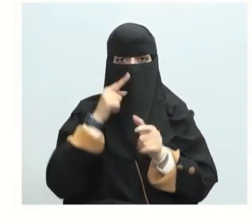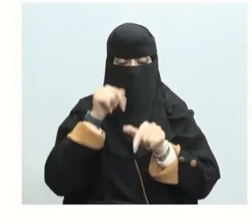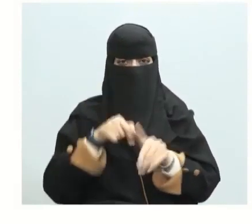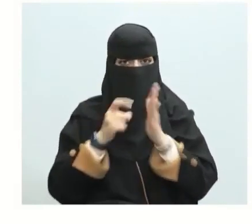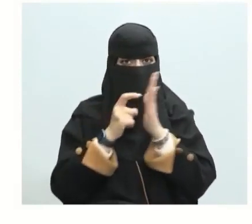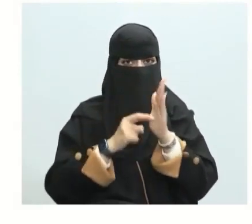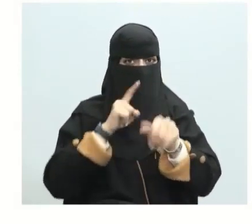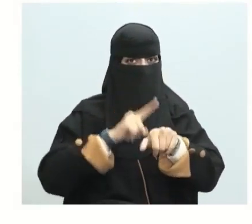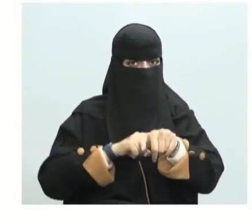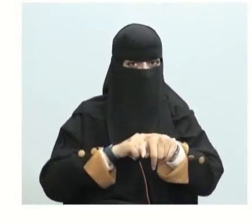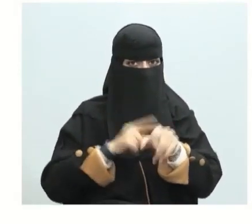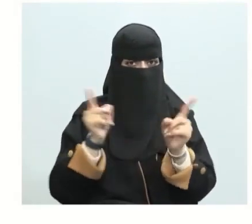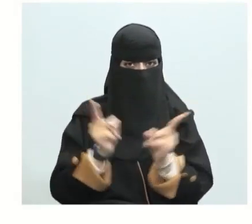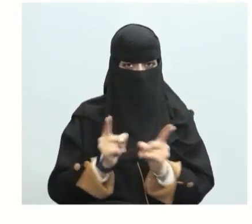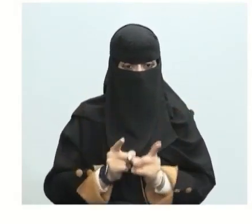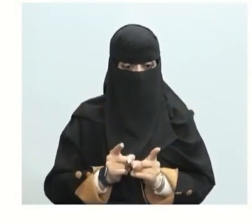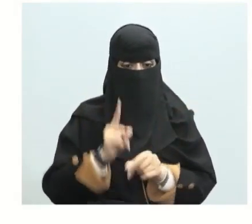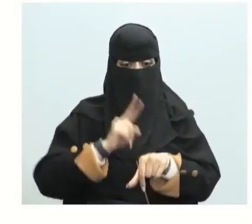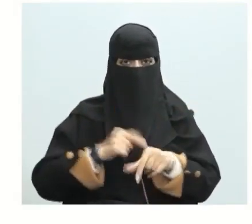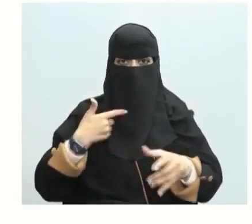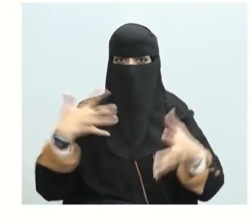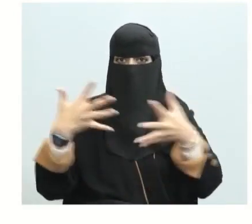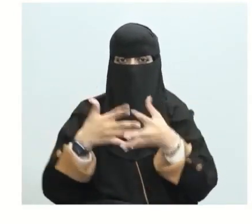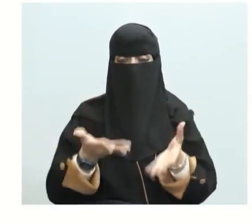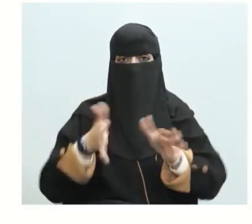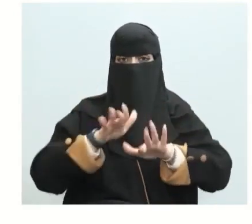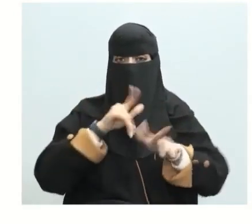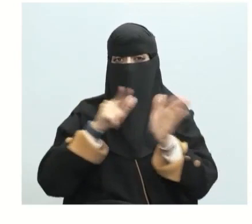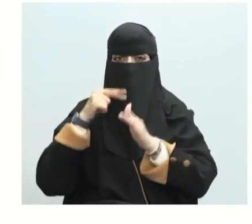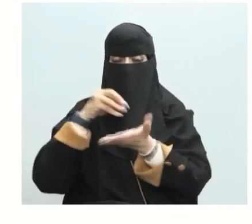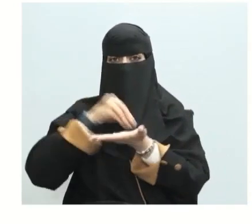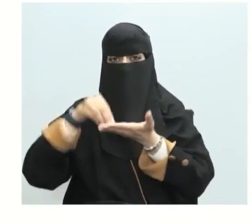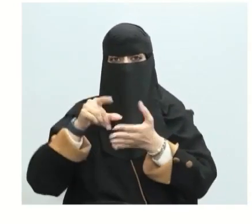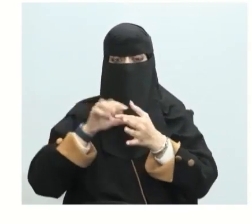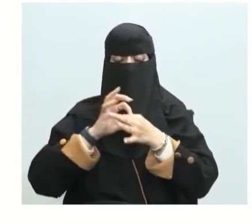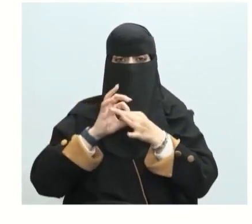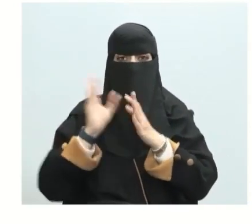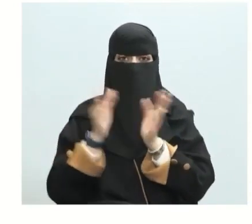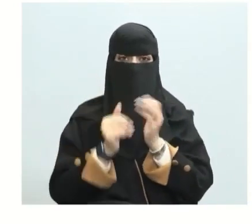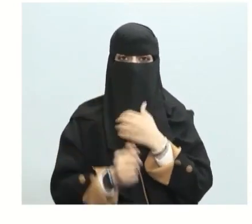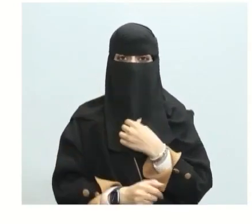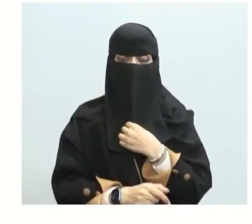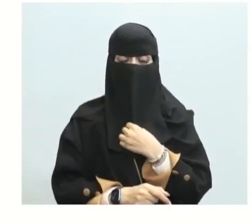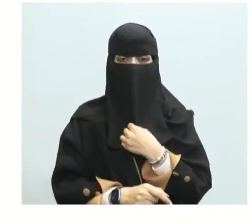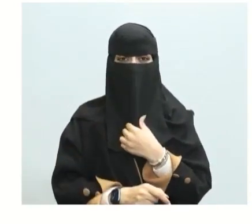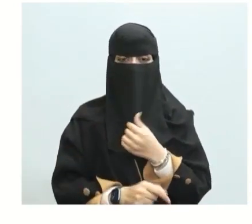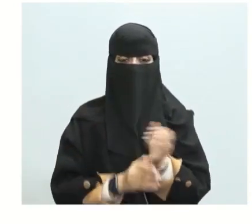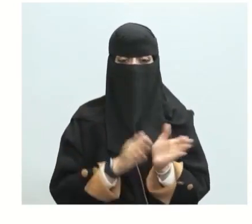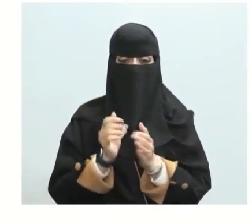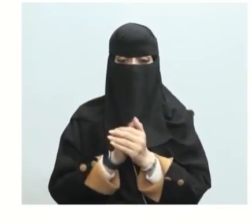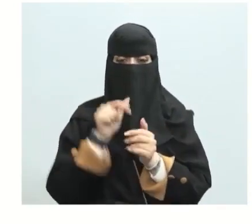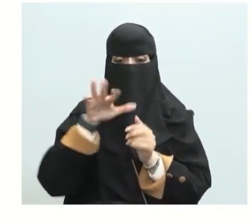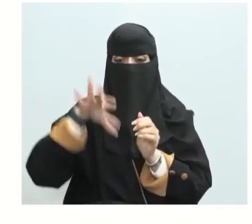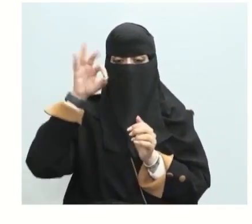واختصار على اقل عدد ممكن بينها والدمج بين اغلب وسائل التواصل جميل